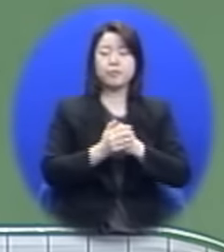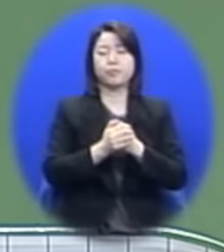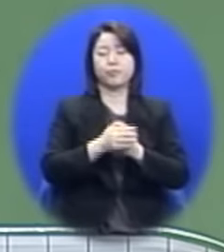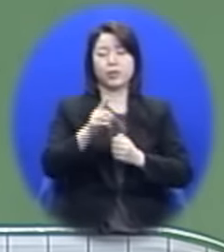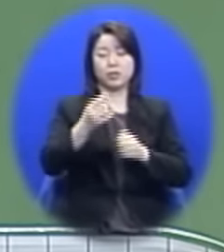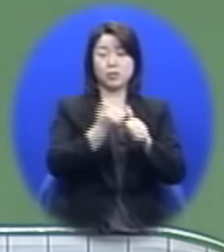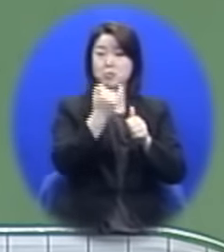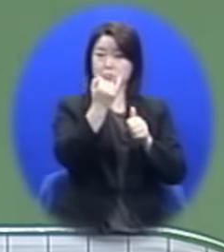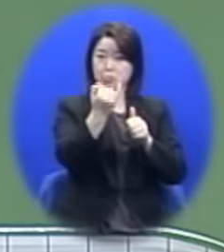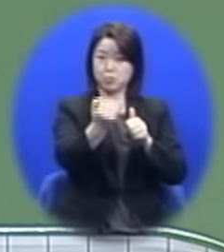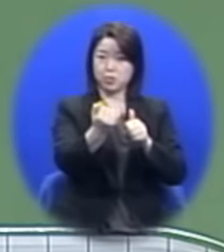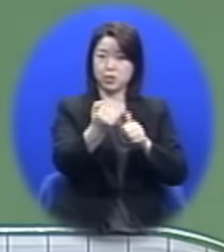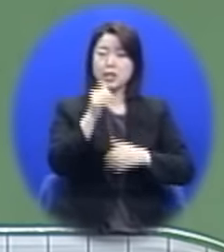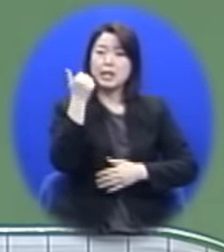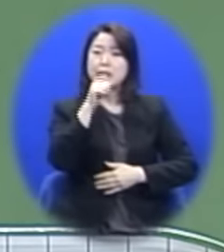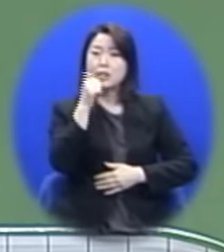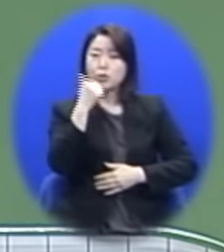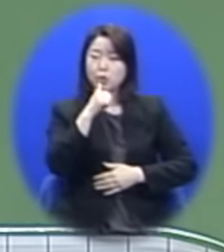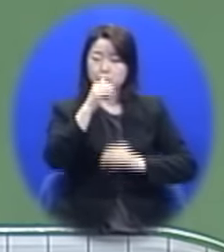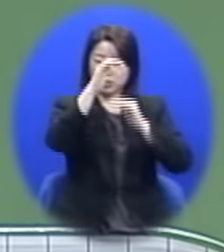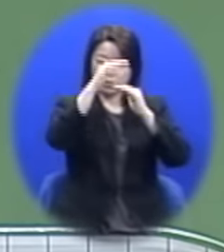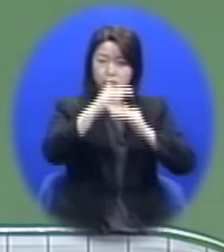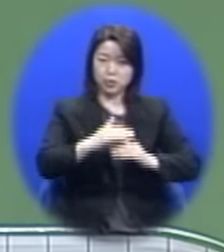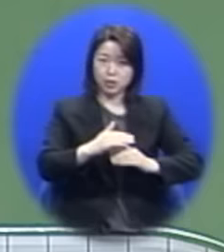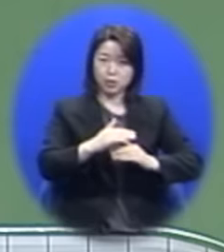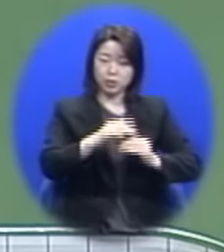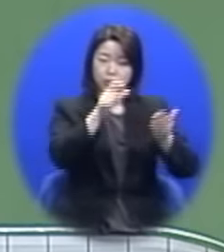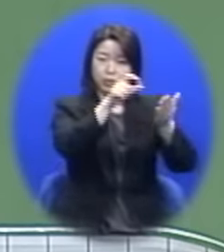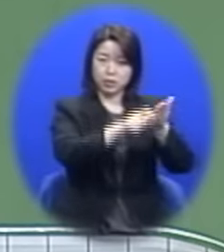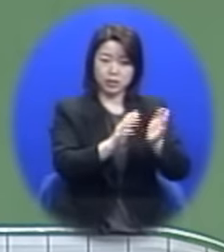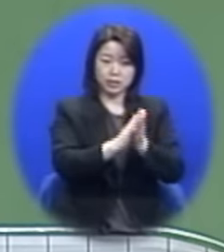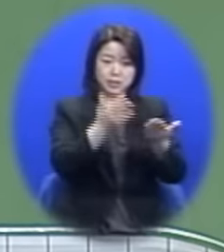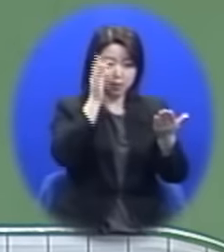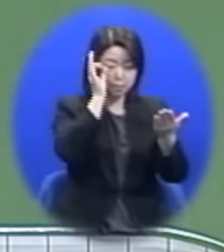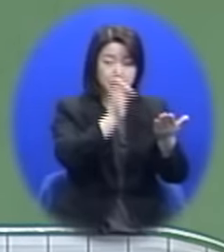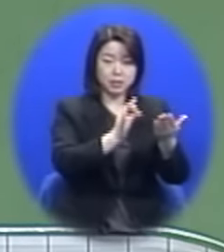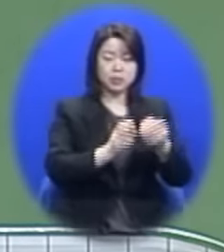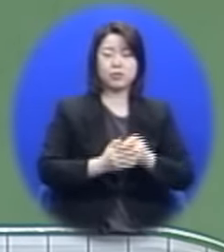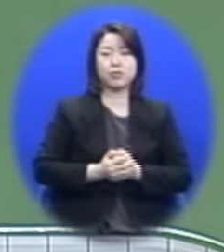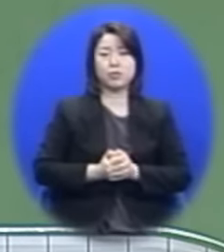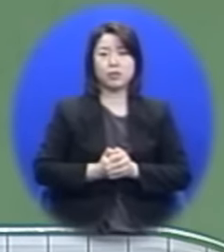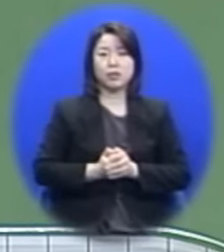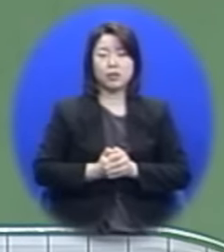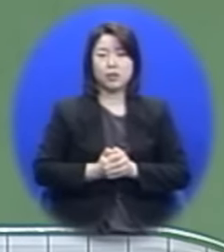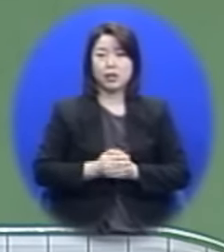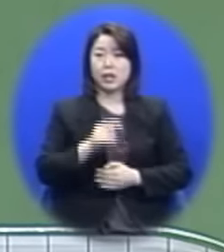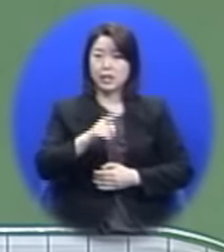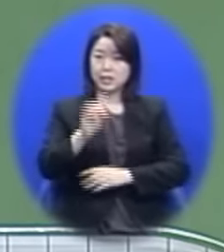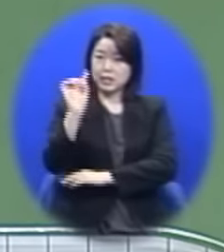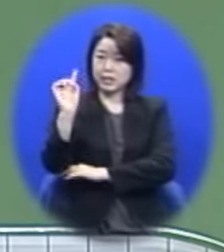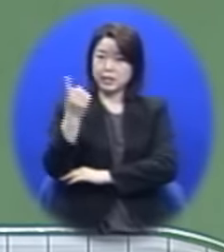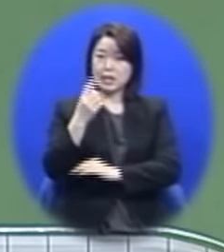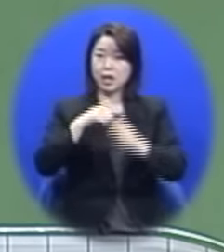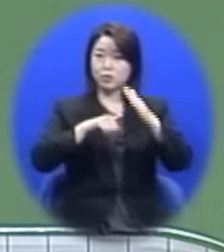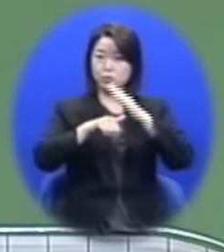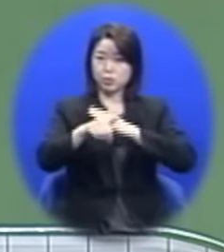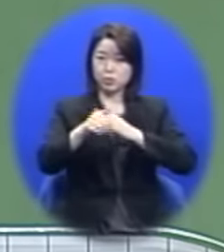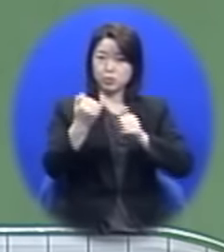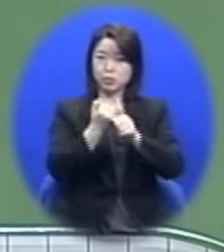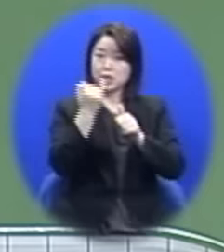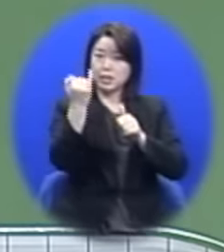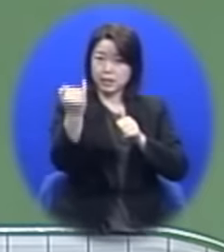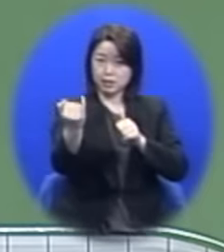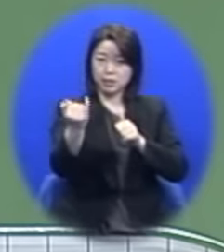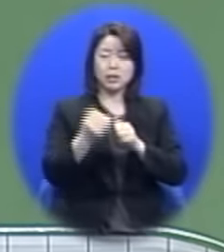나와서 이야기한 내용이 실린 책을 보았습니다. 이 야구선수, 이 부인의 남편이